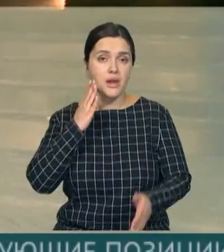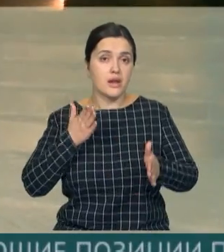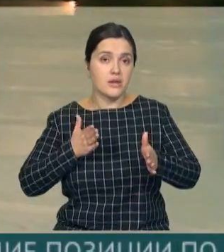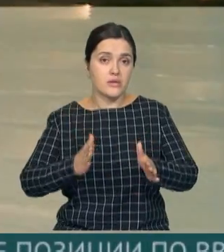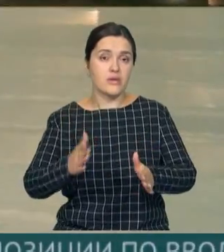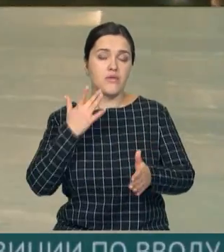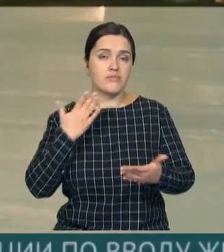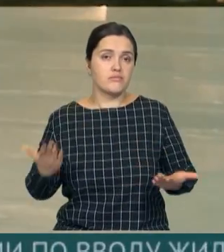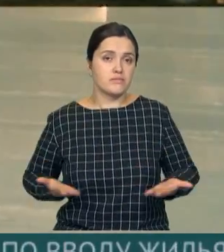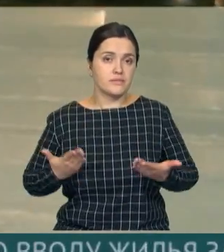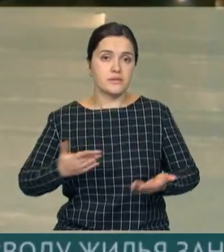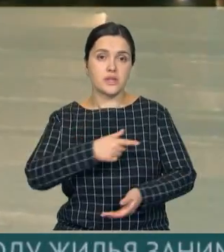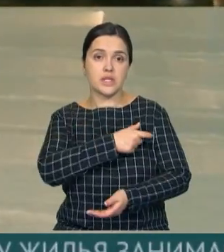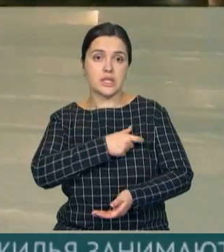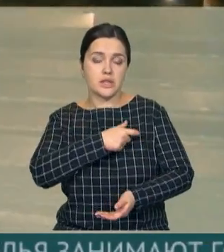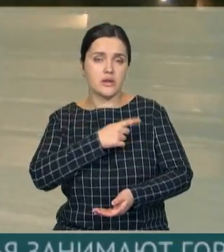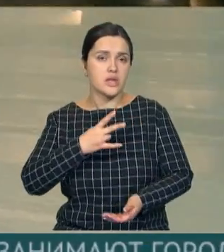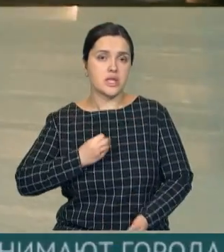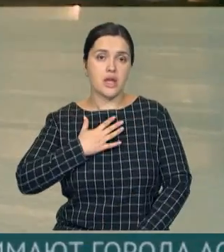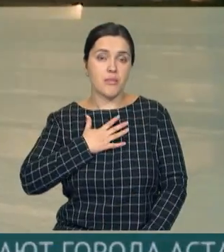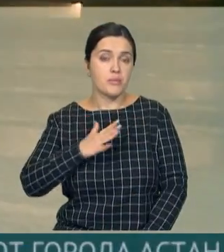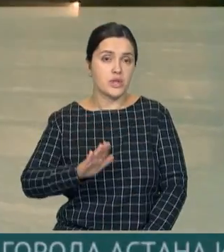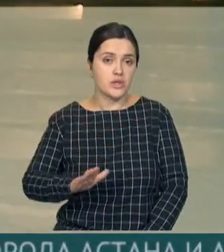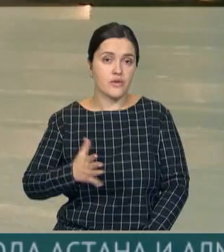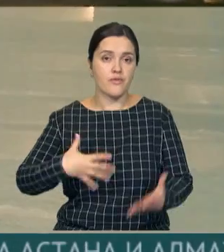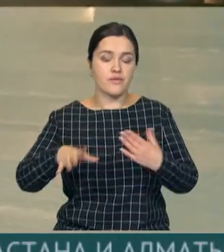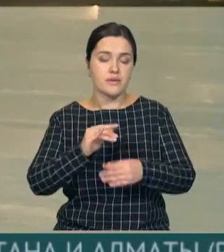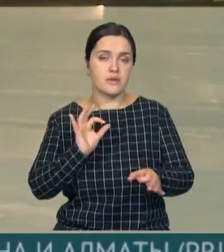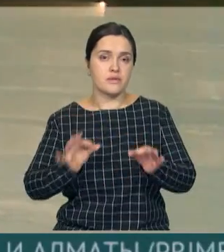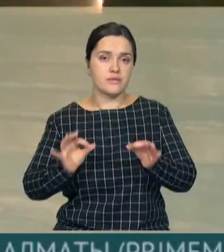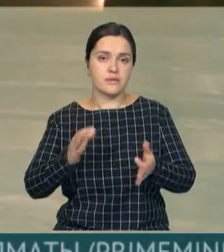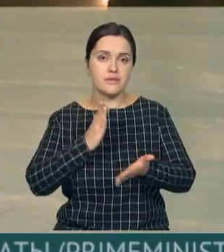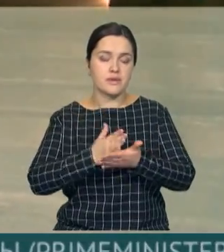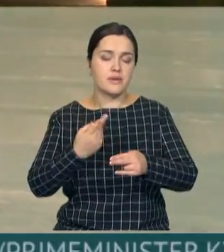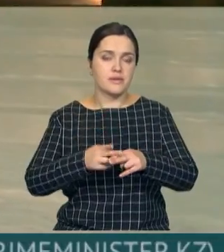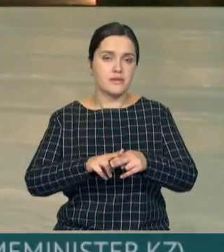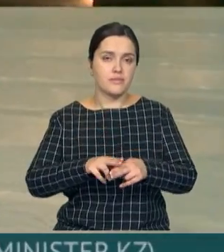подбадривал, никто ничего не переживал. У всех было все хорошо, все даже были с позитивом.